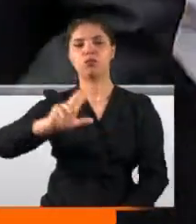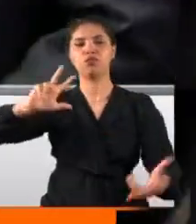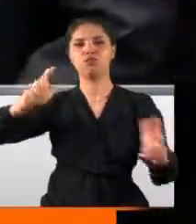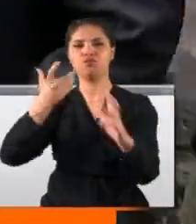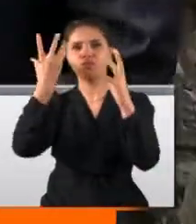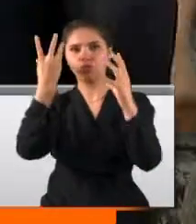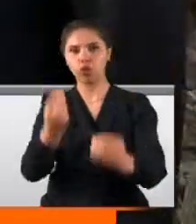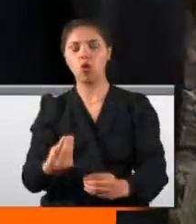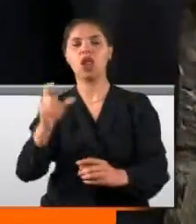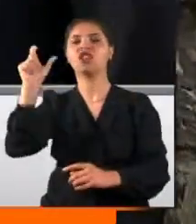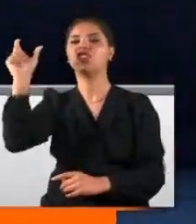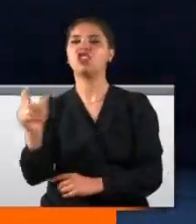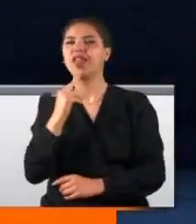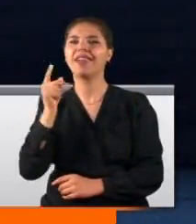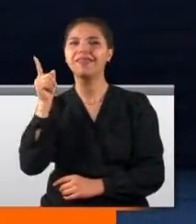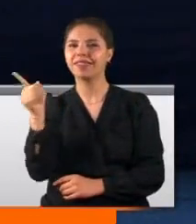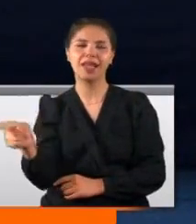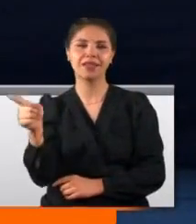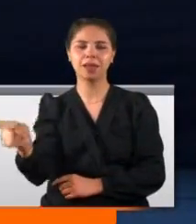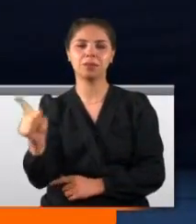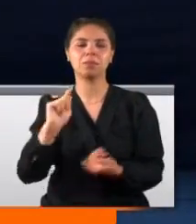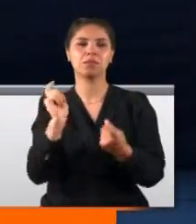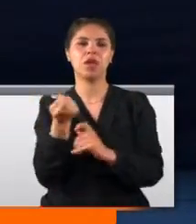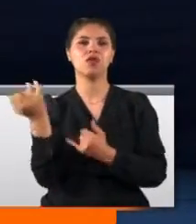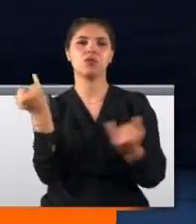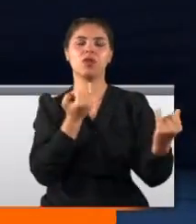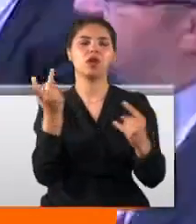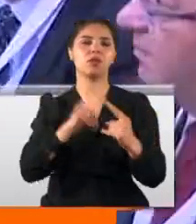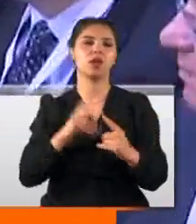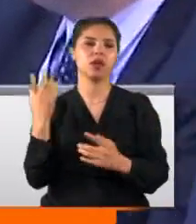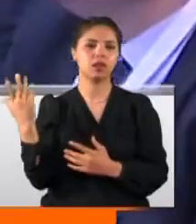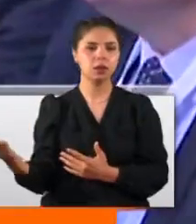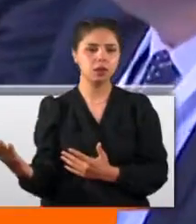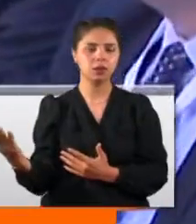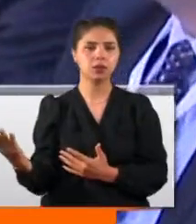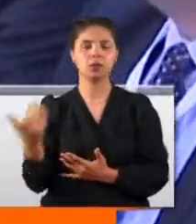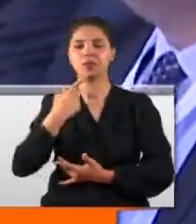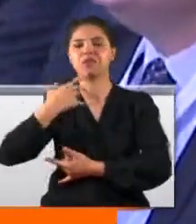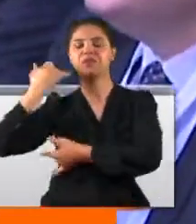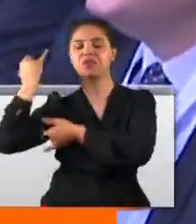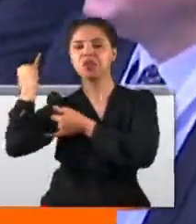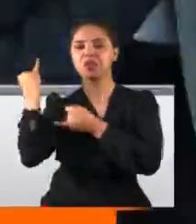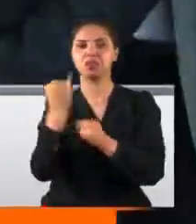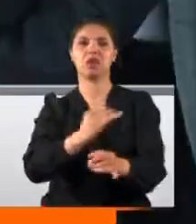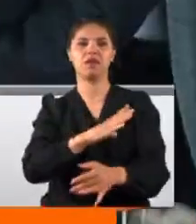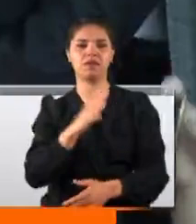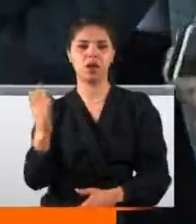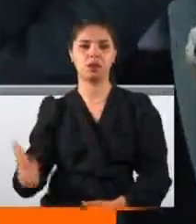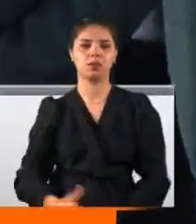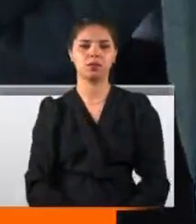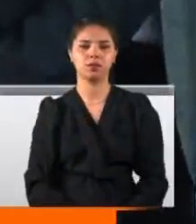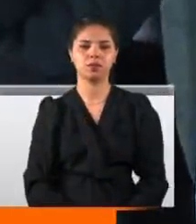türlü barışmayan Canan Kaftancıoğlu da değişim kavgasına dahil oldu. Hem de zehir zemberek sözlerle.